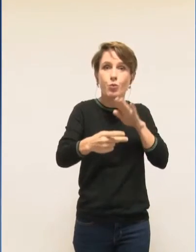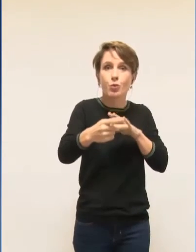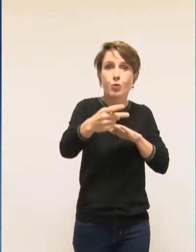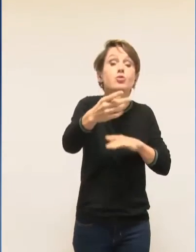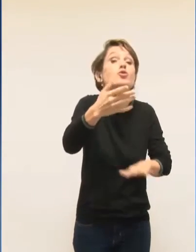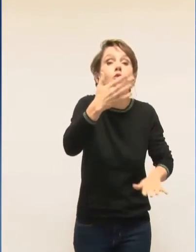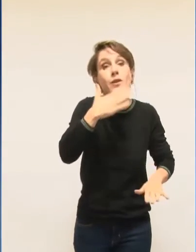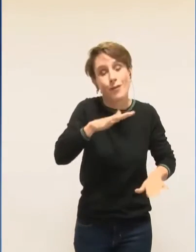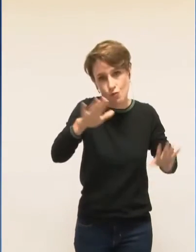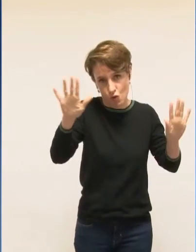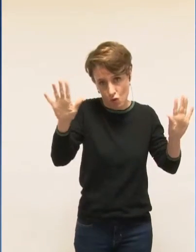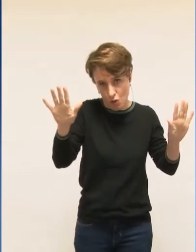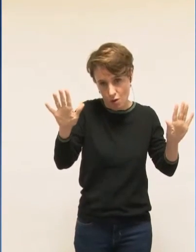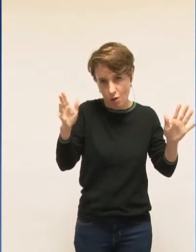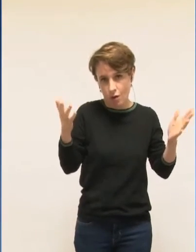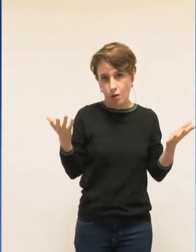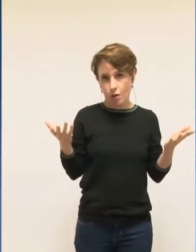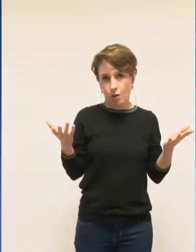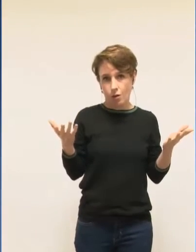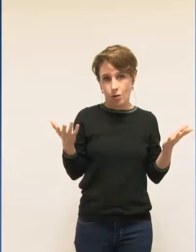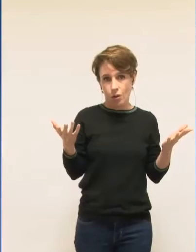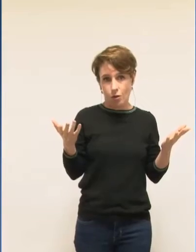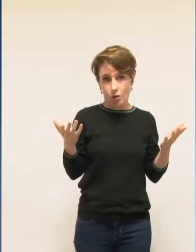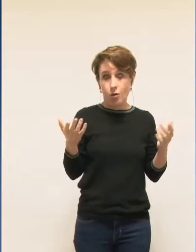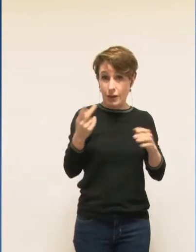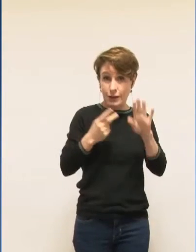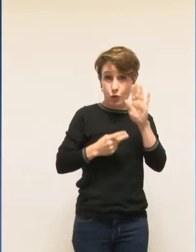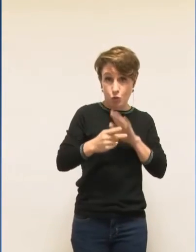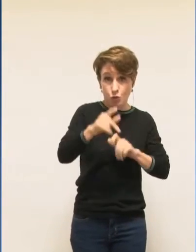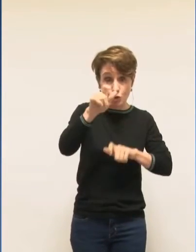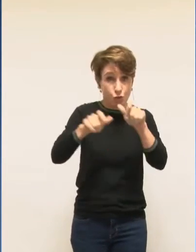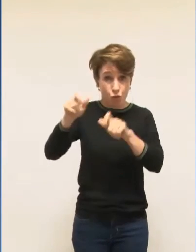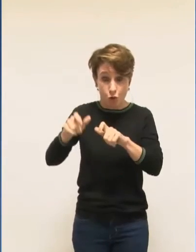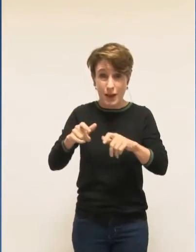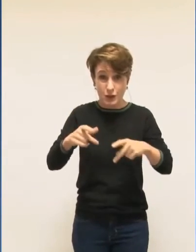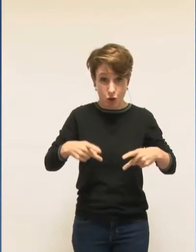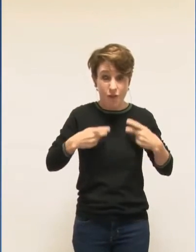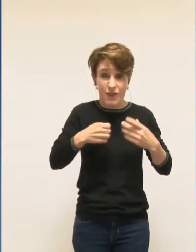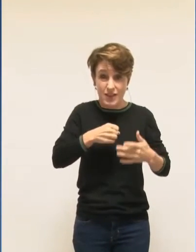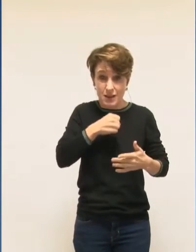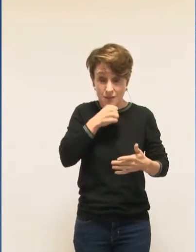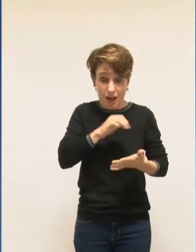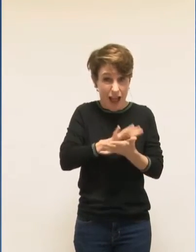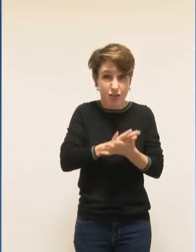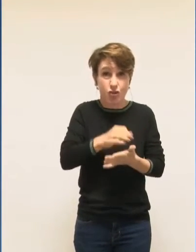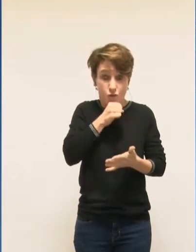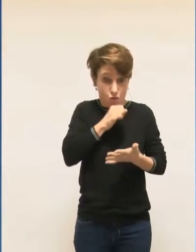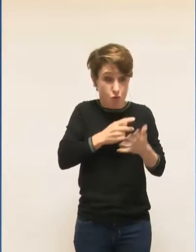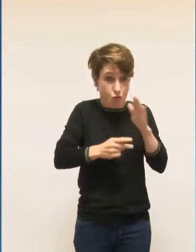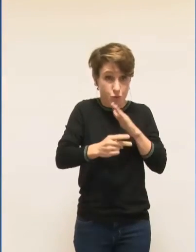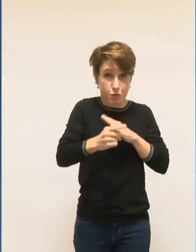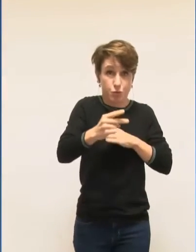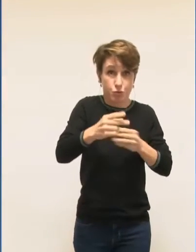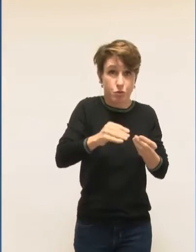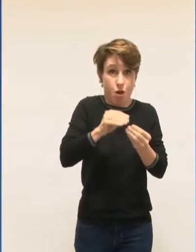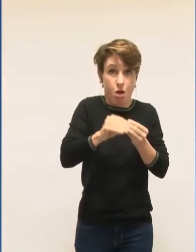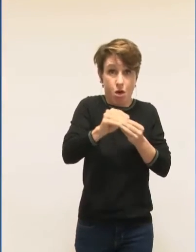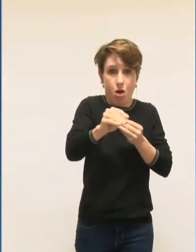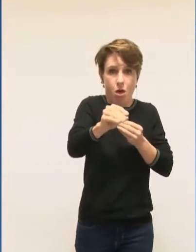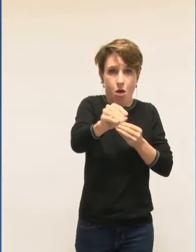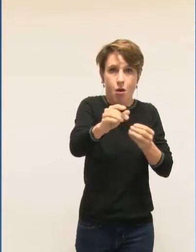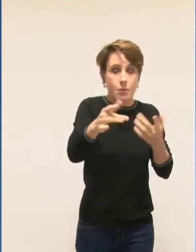réjouir, et qui concerne, qui plus est, de plus en plus d'individus, nous oblige à déployer des politiques